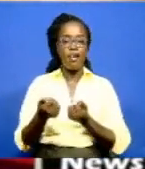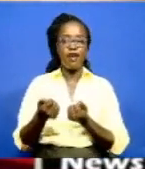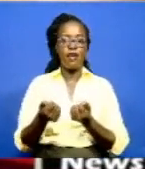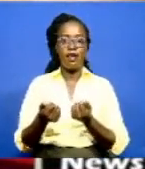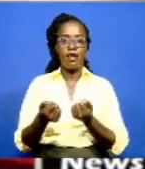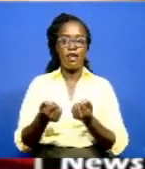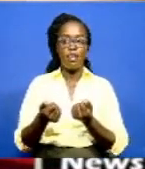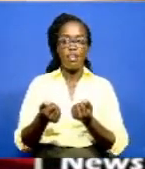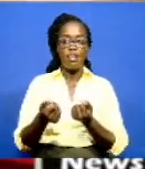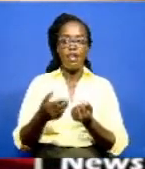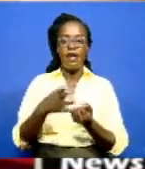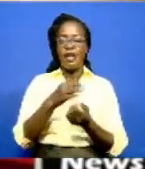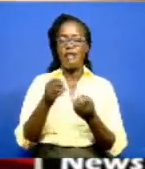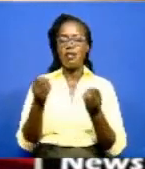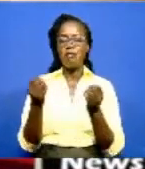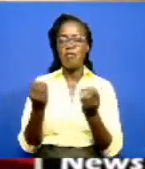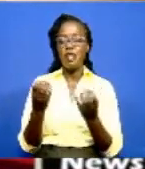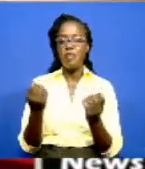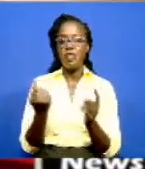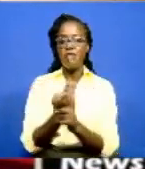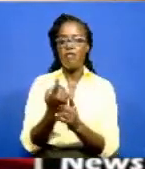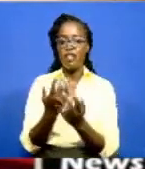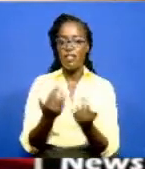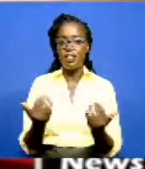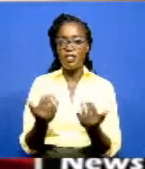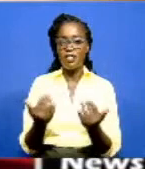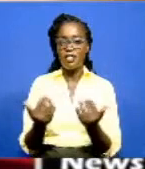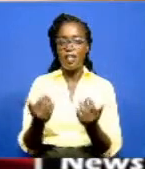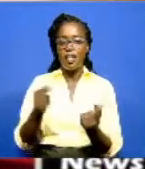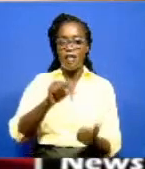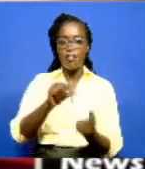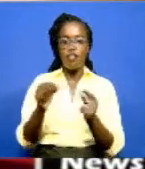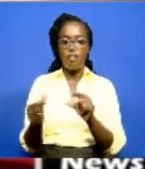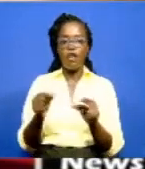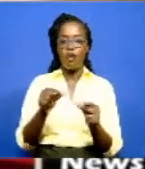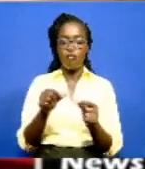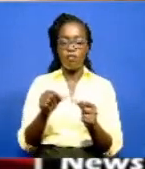na sampo za vitu vingine mbalimbali, tukavipeleka pale kwenye maabara